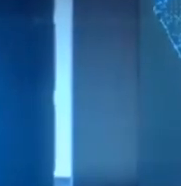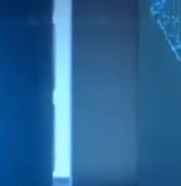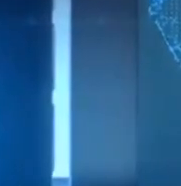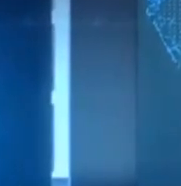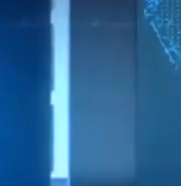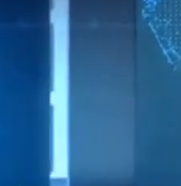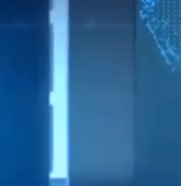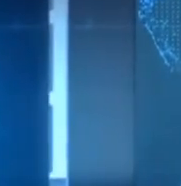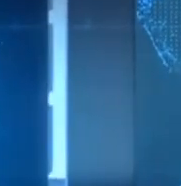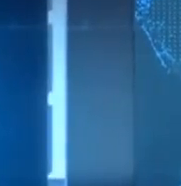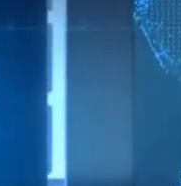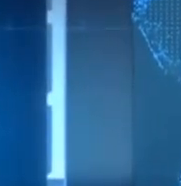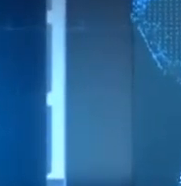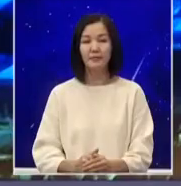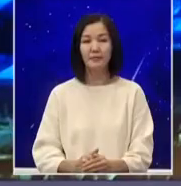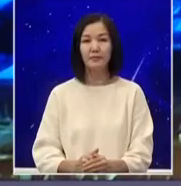ауданынан.